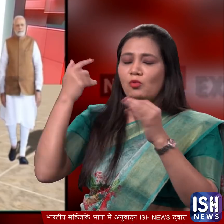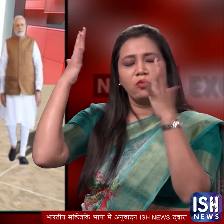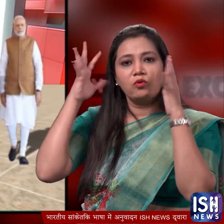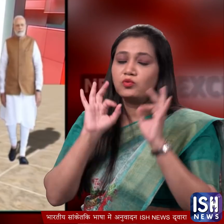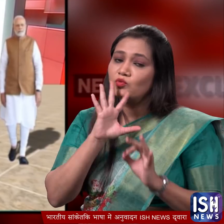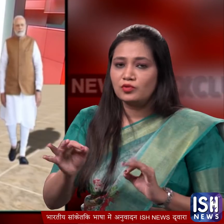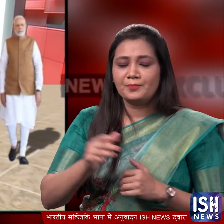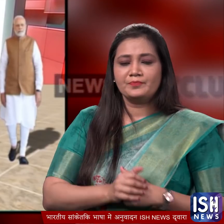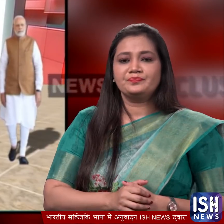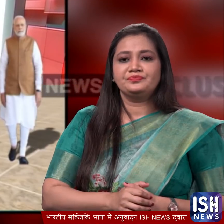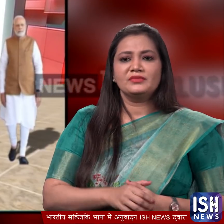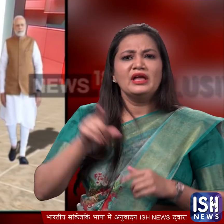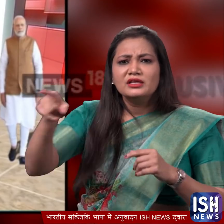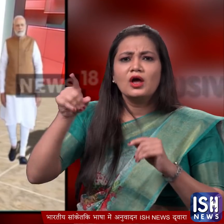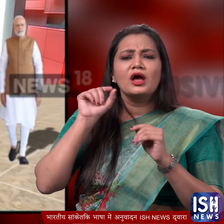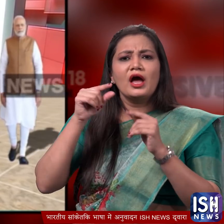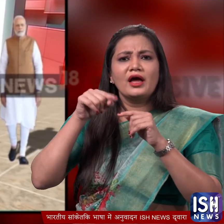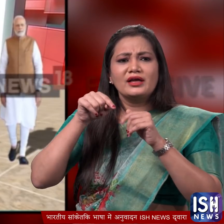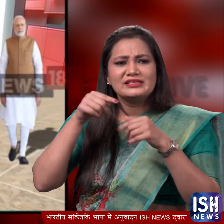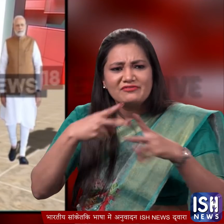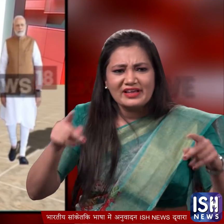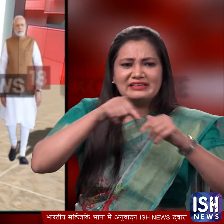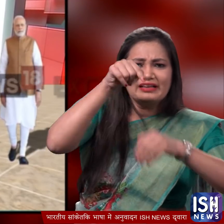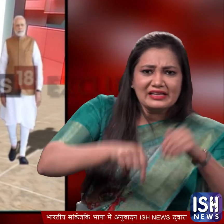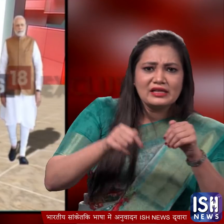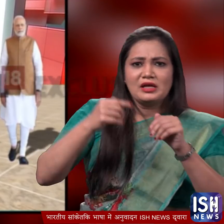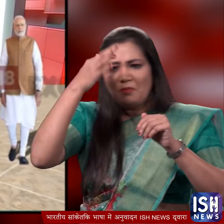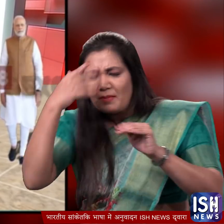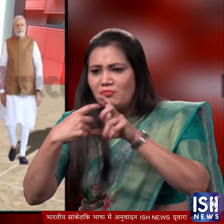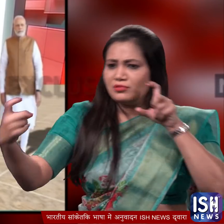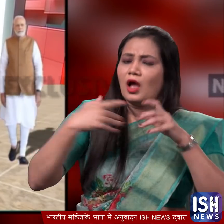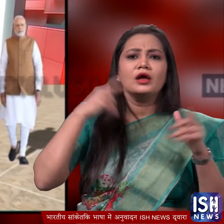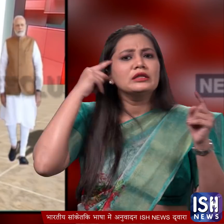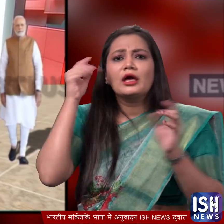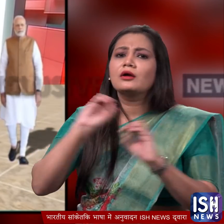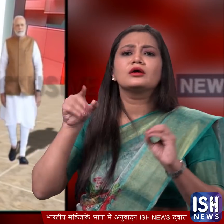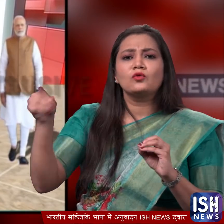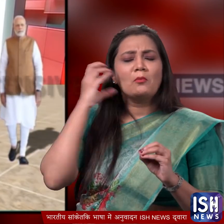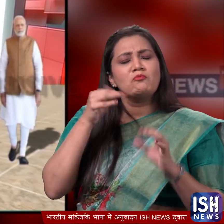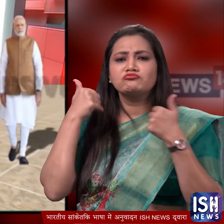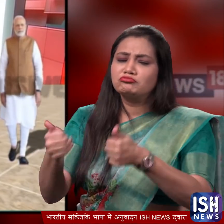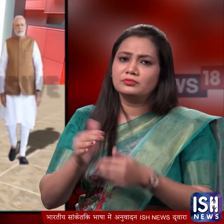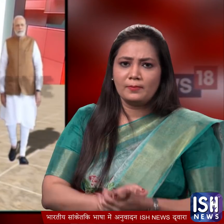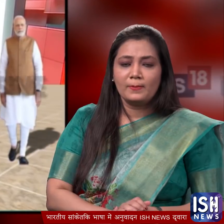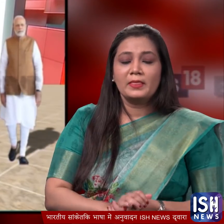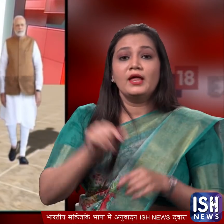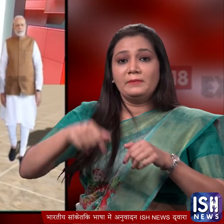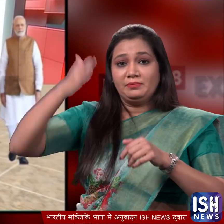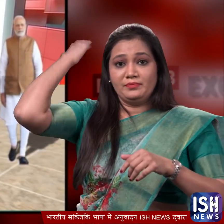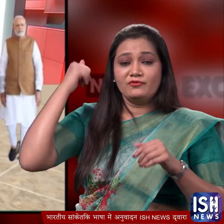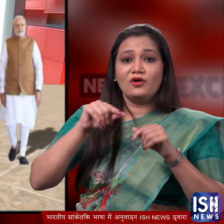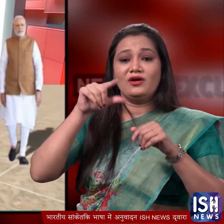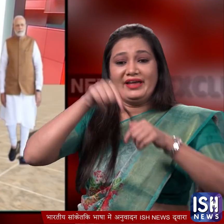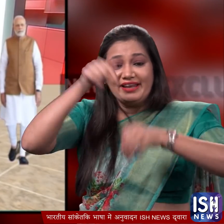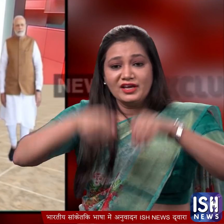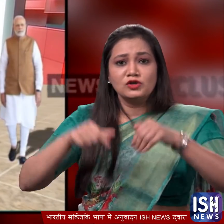को सराहा और लिखा कि उन्होंने कभी भी राजनीतिक मतभेद को आड़े नहीं आने दिया। यही नहीं, लोकसभा चुनाव में पीएम